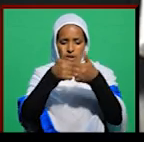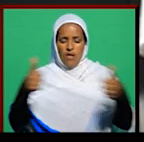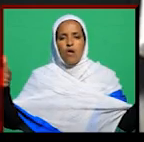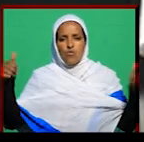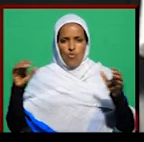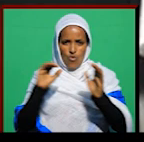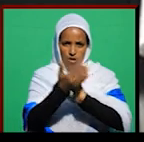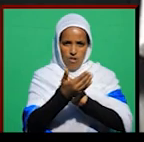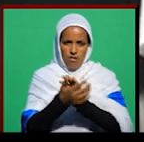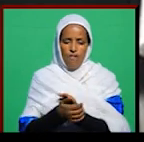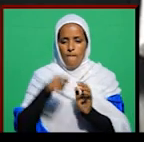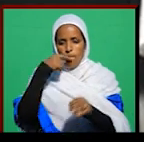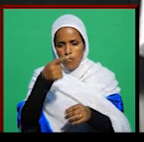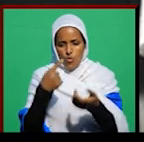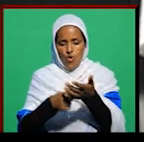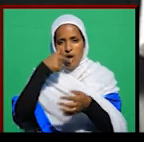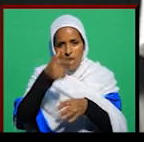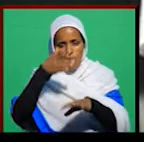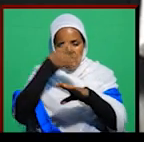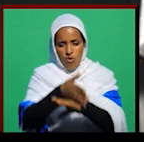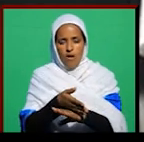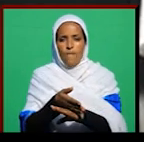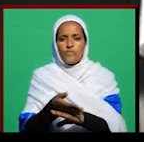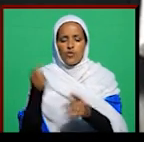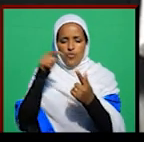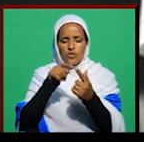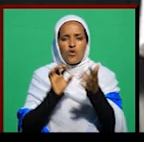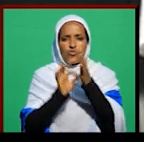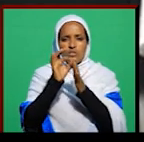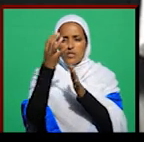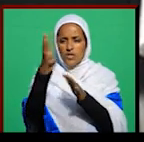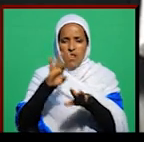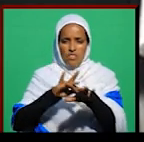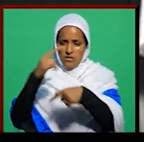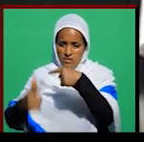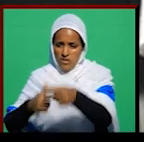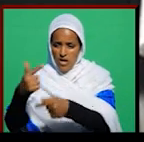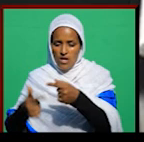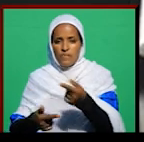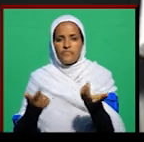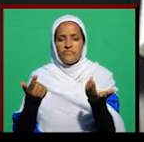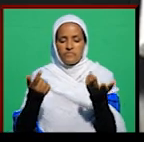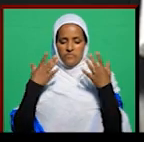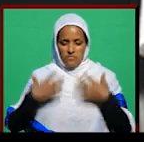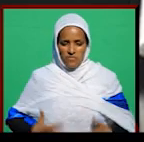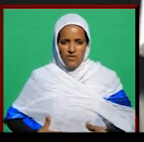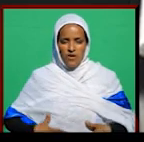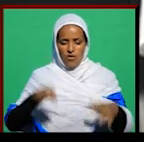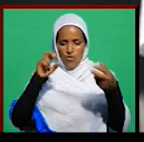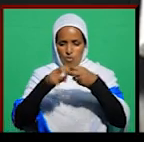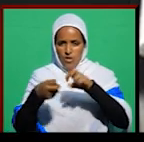መለያ ይሆናል ብሎ ይህን ካለ በኋላ ወደ ቁጥር 14 ስንሄድ ያልተገዘረችም